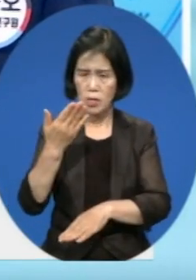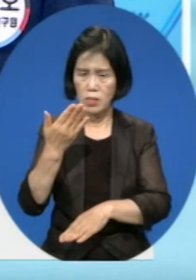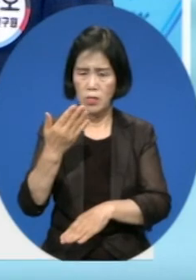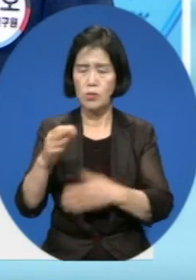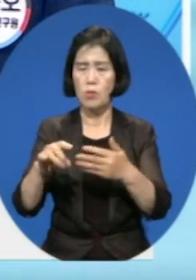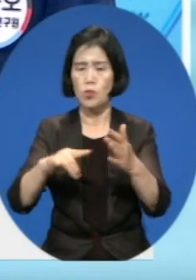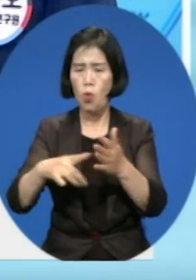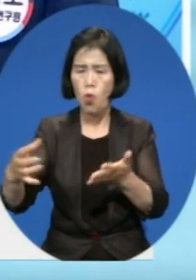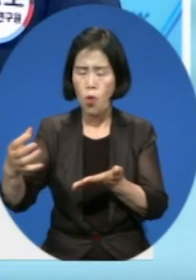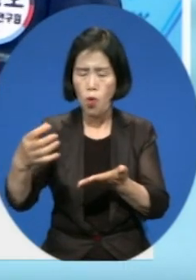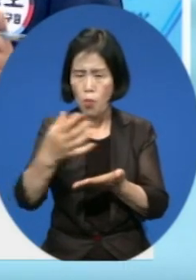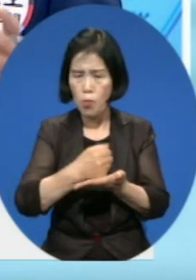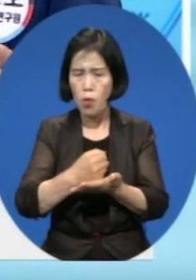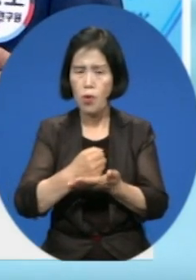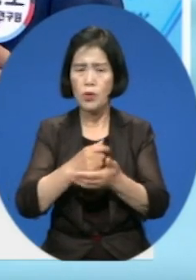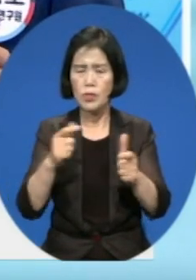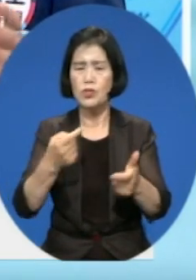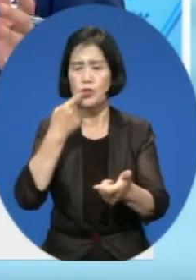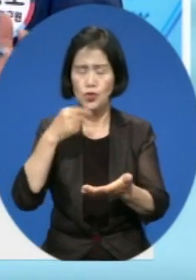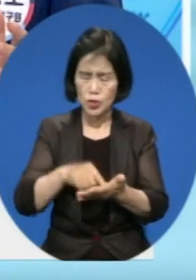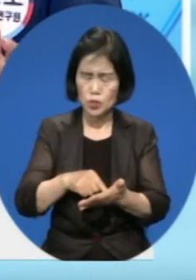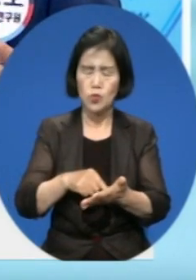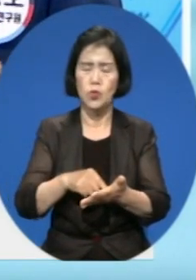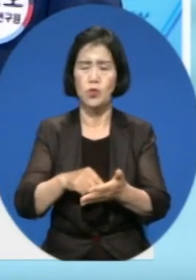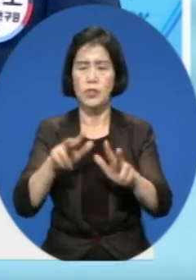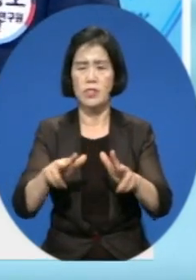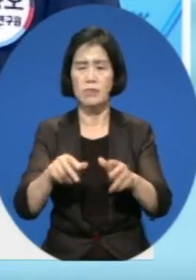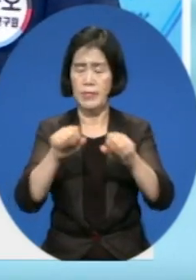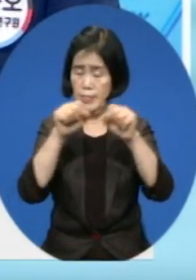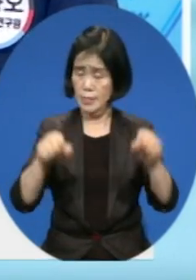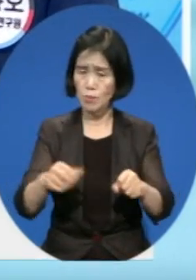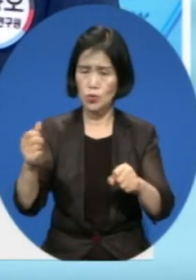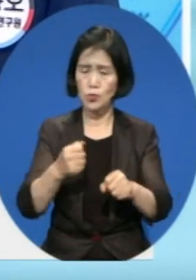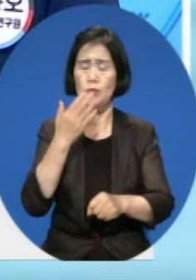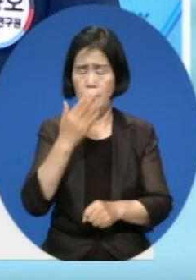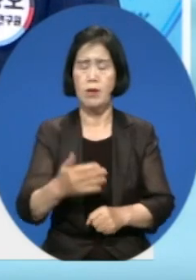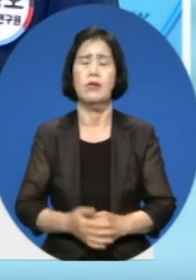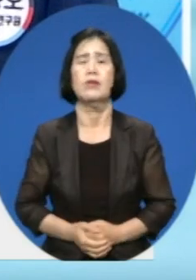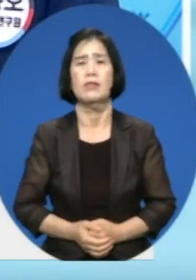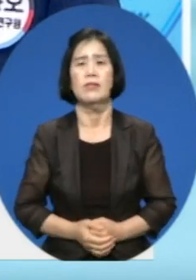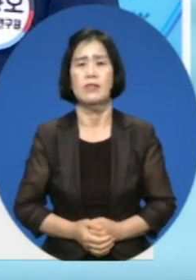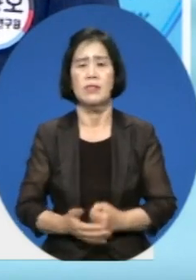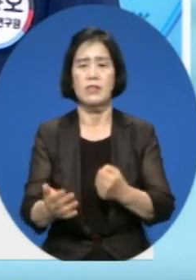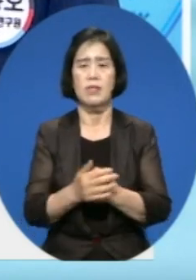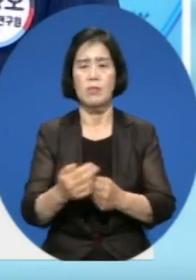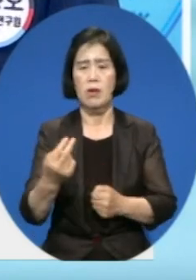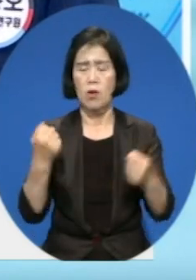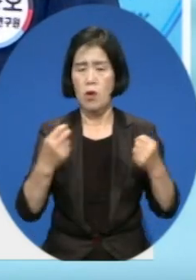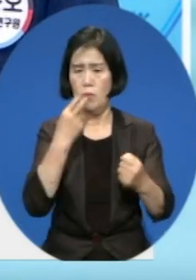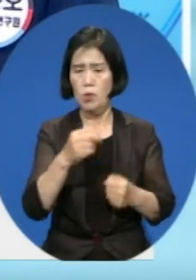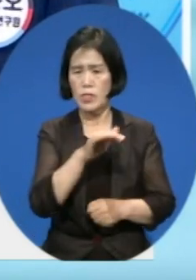또 걷어들이는 부분 굉장히 쉽고도 지금에 있는 시스템으로도 되는 부분들이 있는데 이거 기준 만드느라고